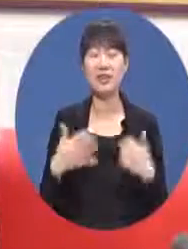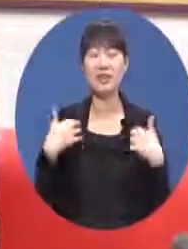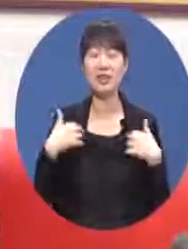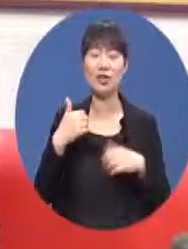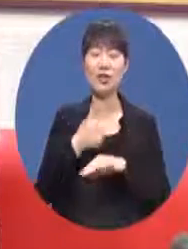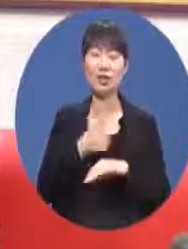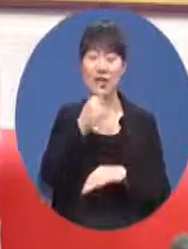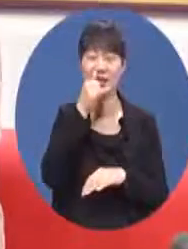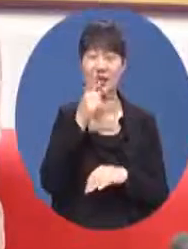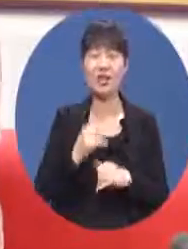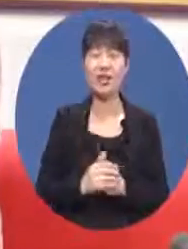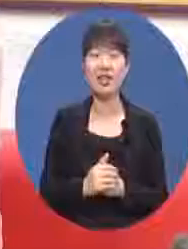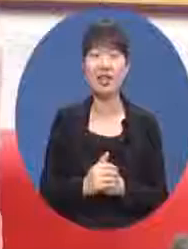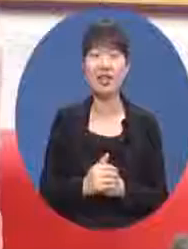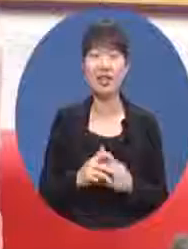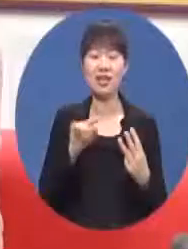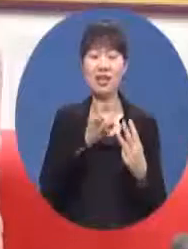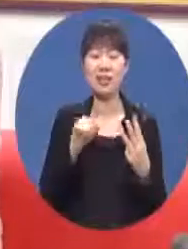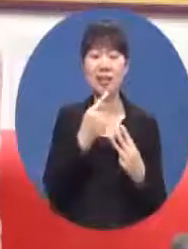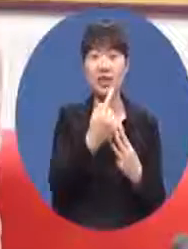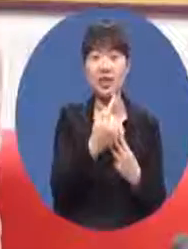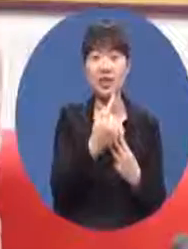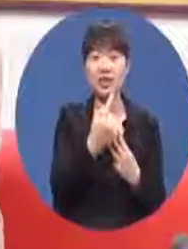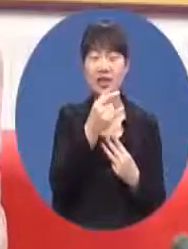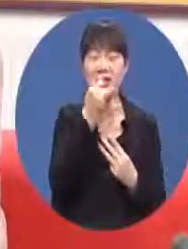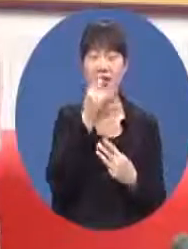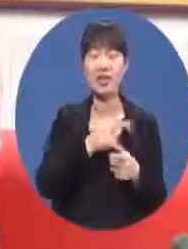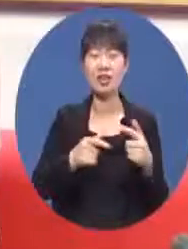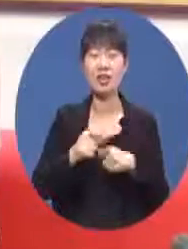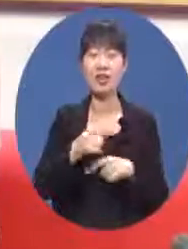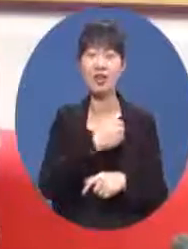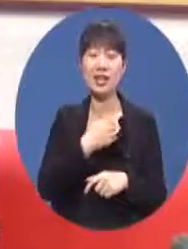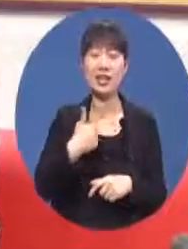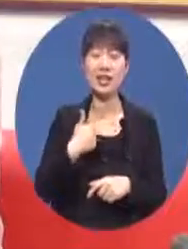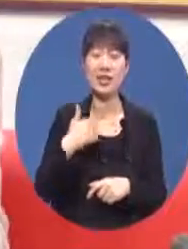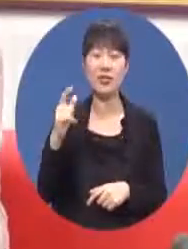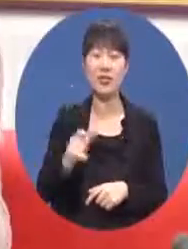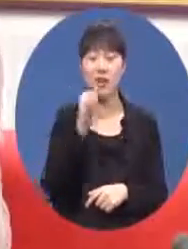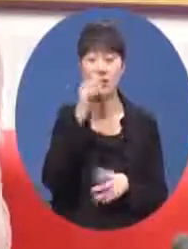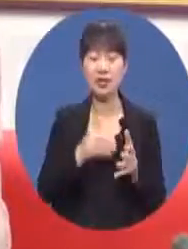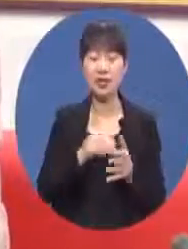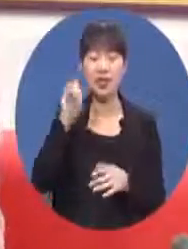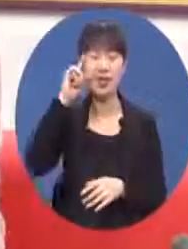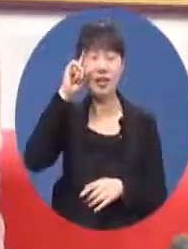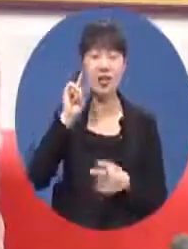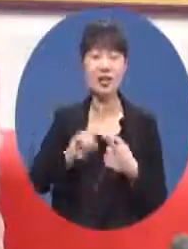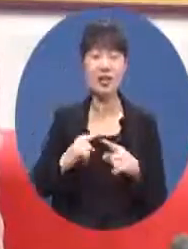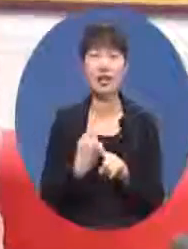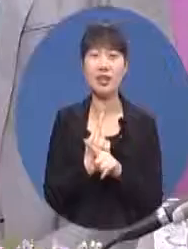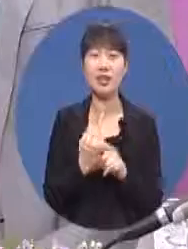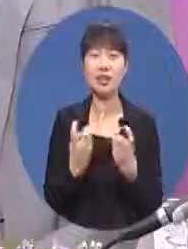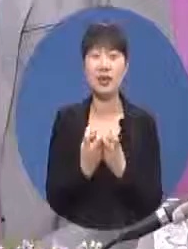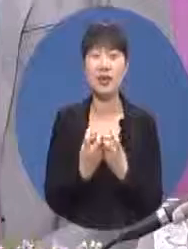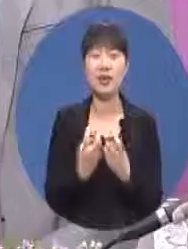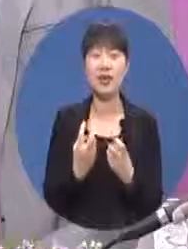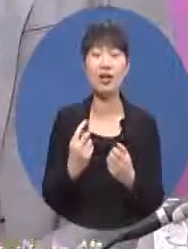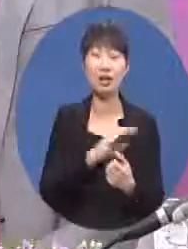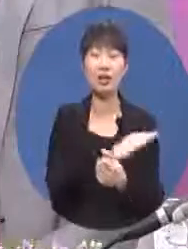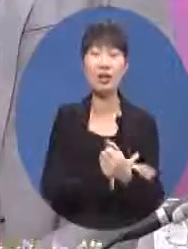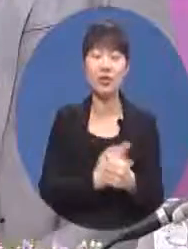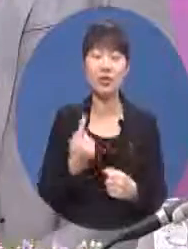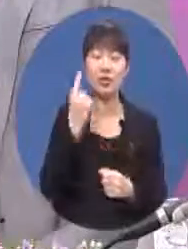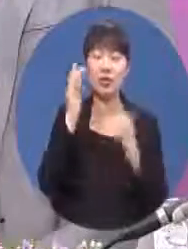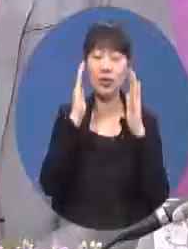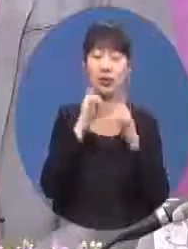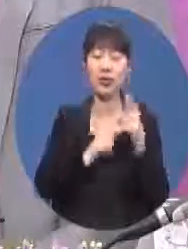재미있는 결과가 있었던 것이 이 3분의 1 되는 아이들이 훨씬 자신감도 높고 스트레스에 대한 대처 능력도 높고 네. 그리고 또 공부도